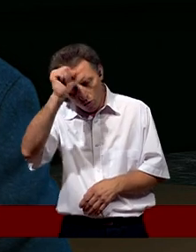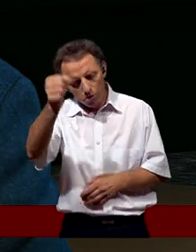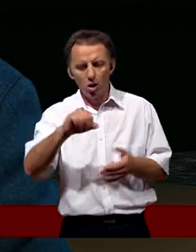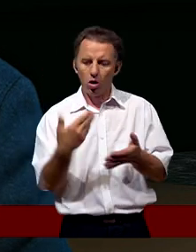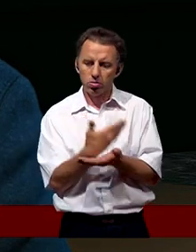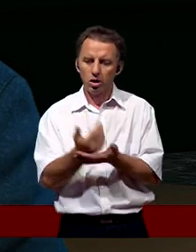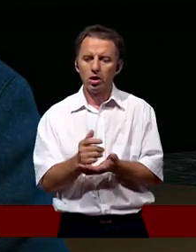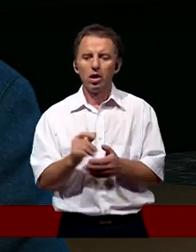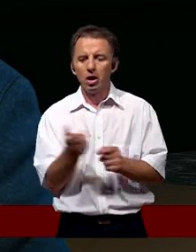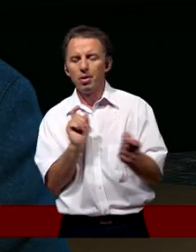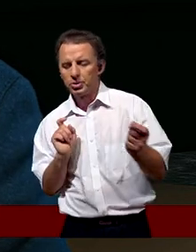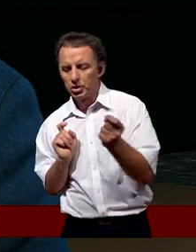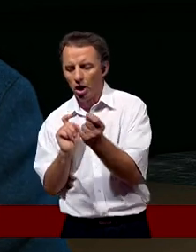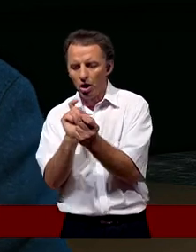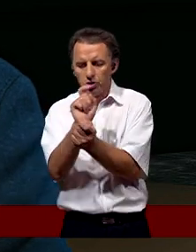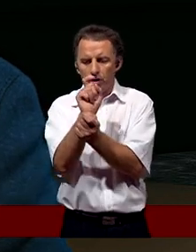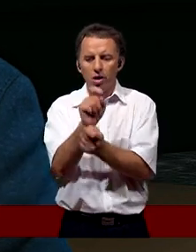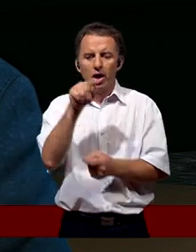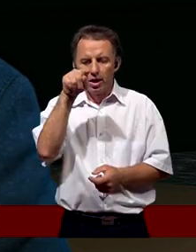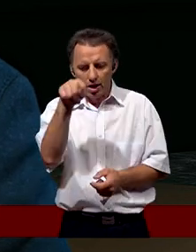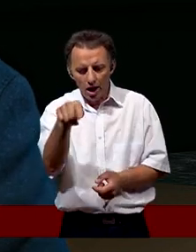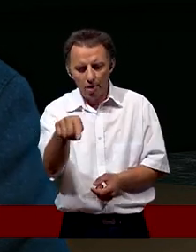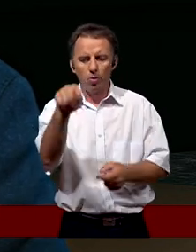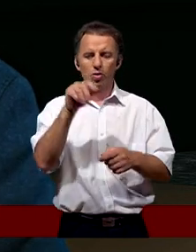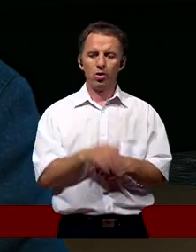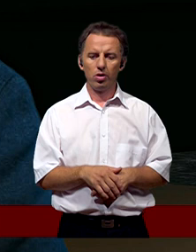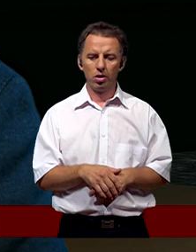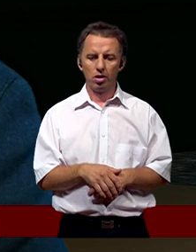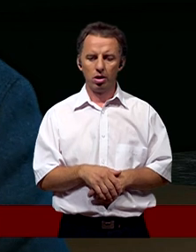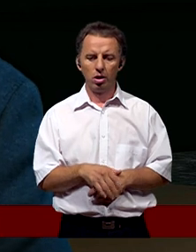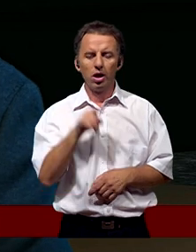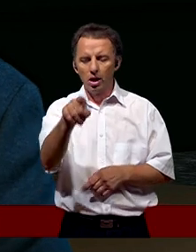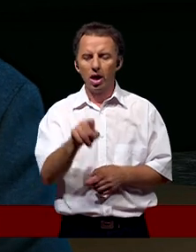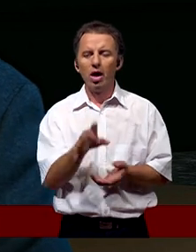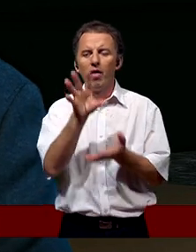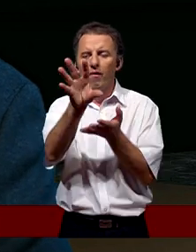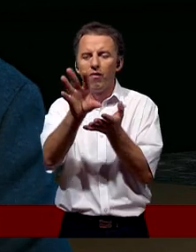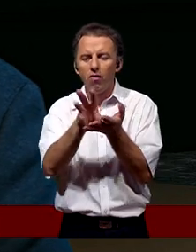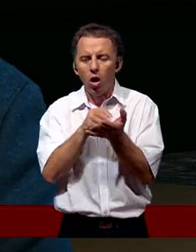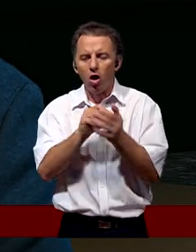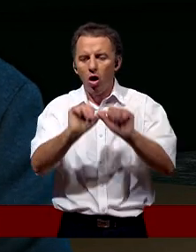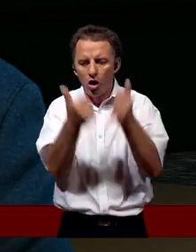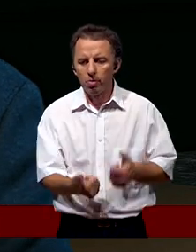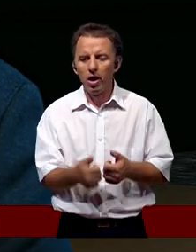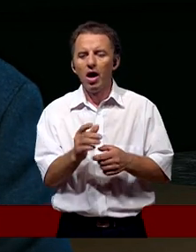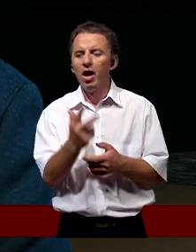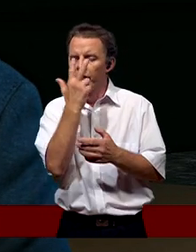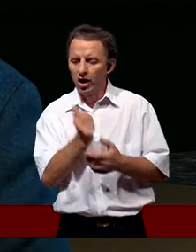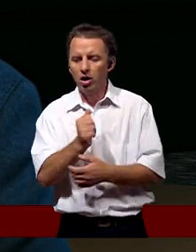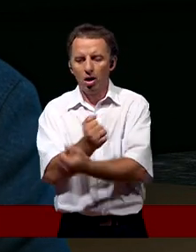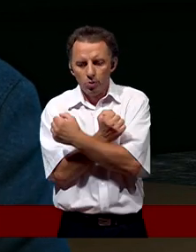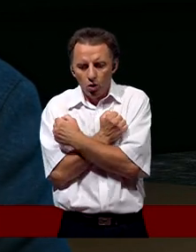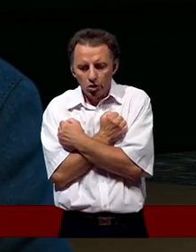On od początku jest przeciwny temu, tej formie Bożego wyrażenia,